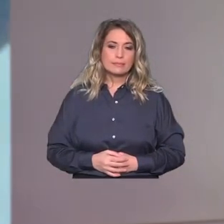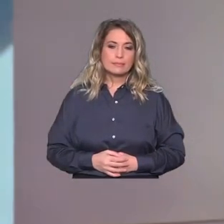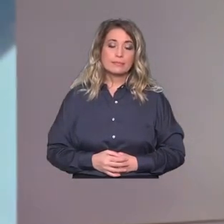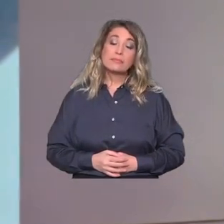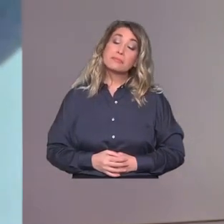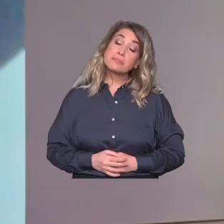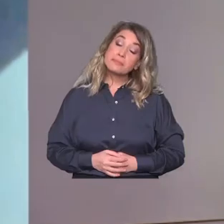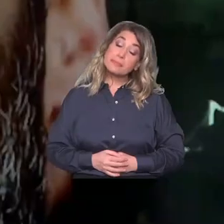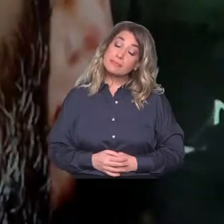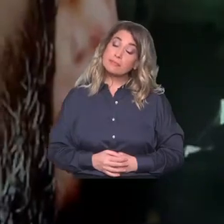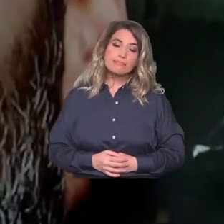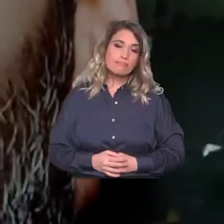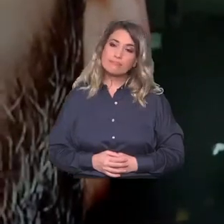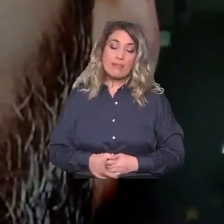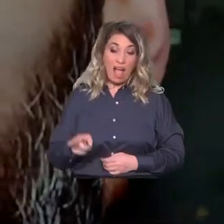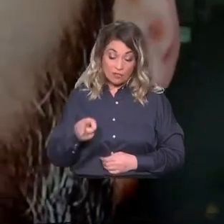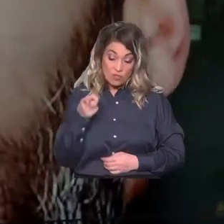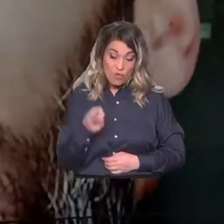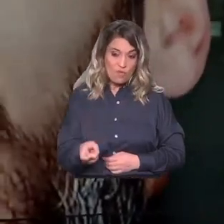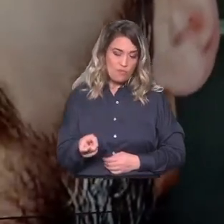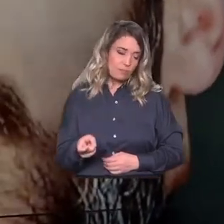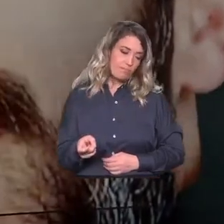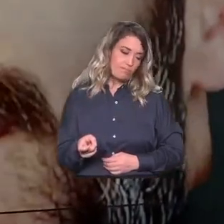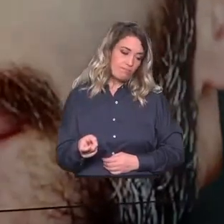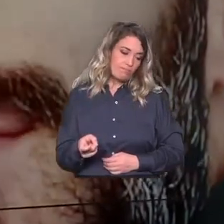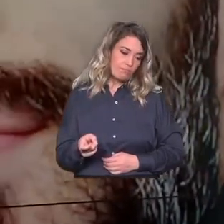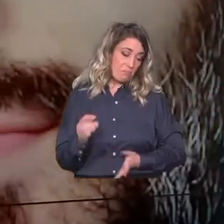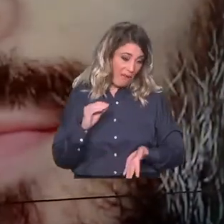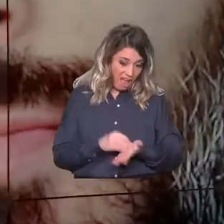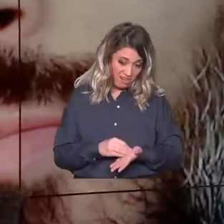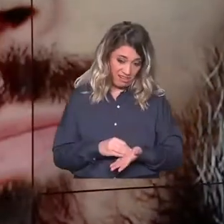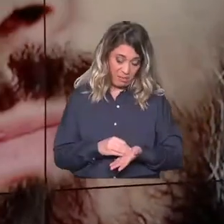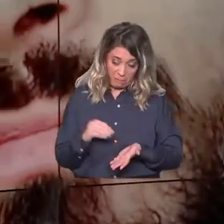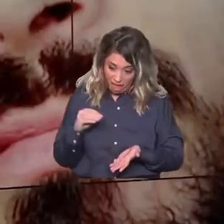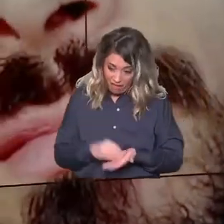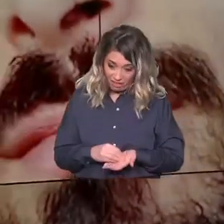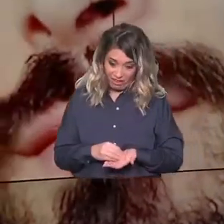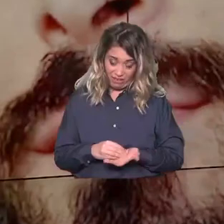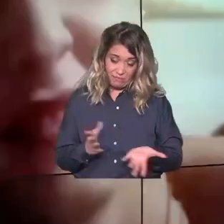Ένα σοκαριστικό έγκλημα, μια σοκαριστική ανθρωποκτονία. Γιατί? Γιατί μιλάμε για έναν άνδρα